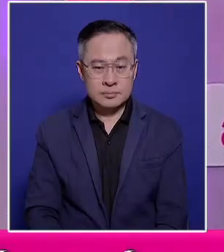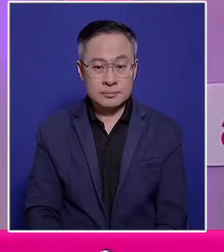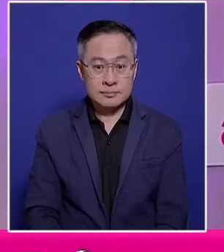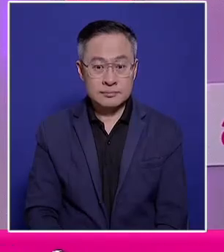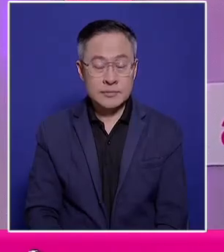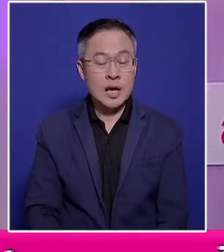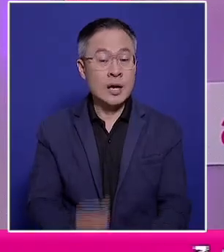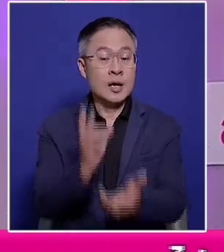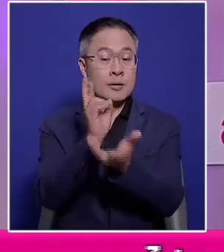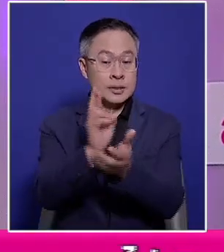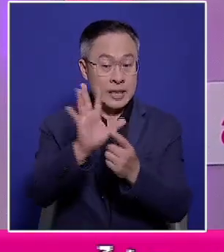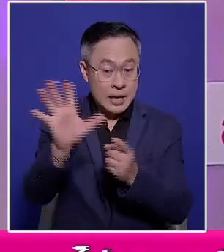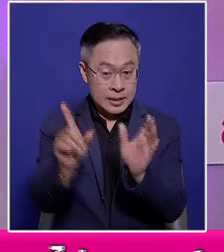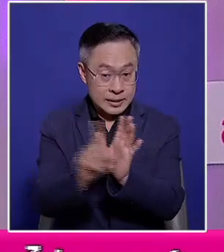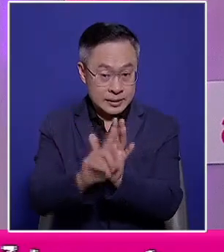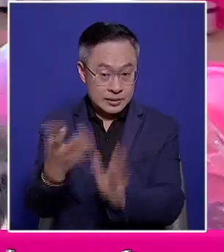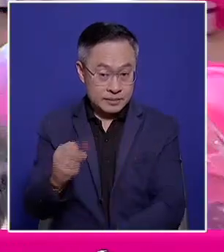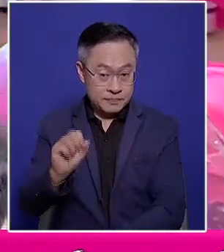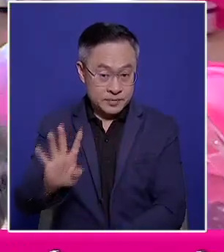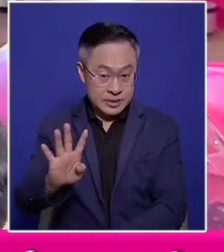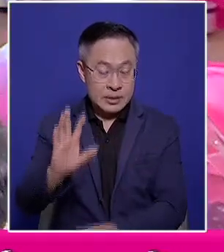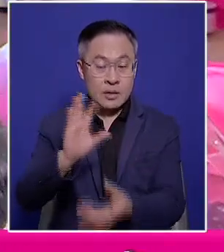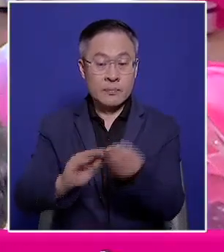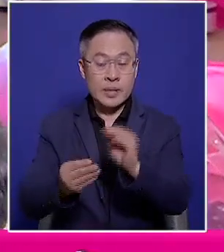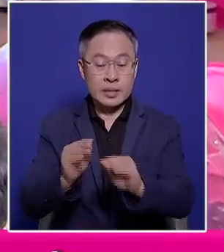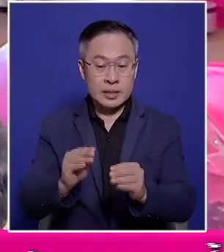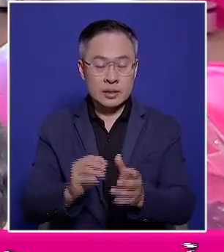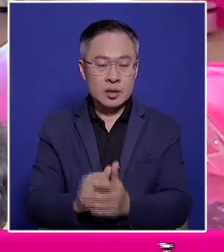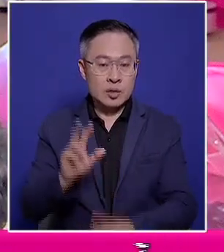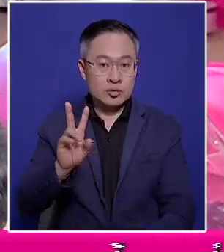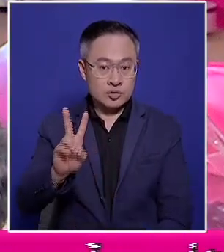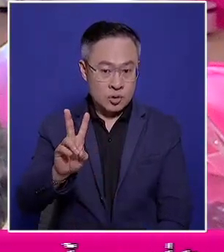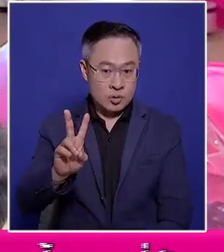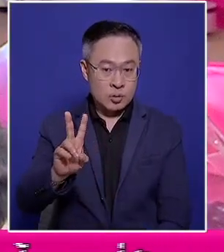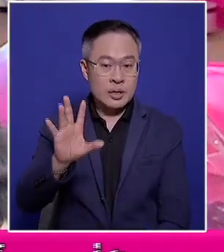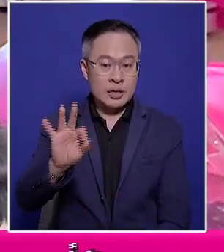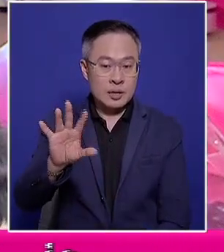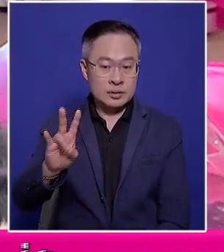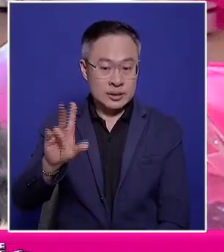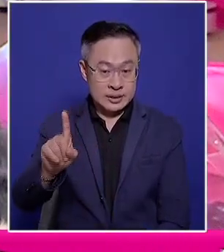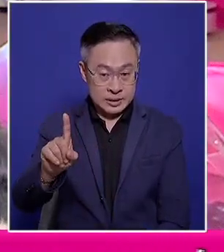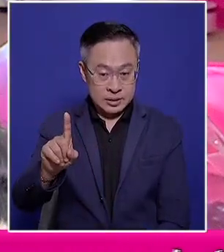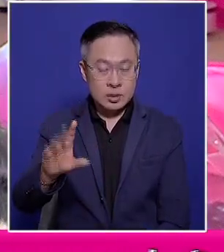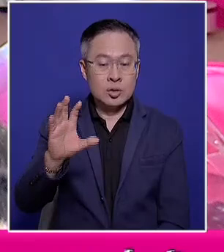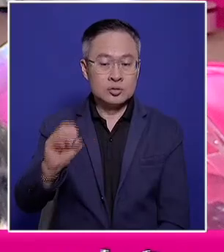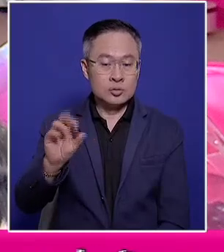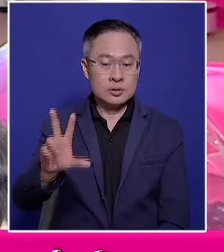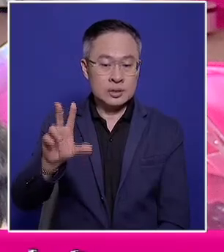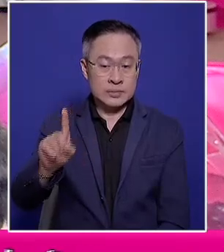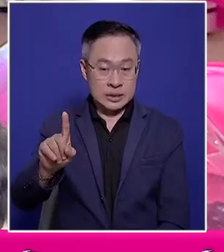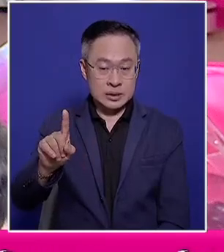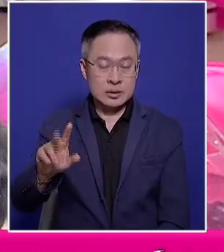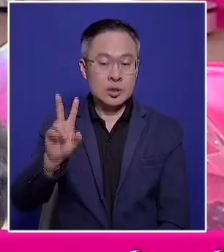อันดับที่5หมุนครั้งที่14เลขที่ออก2 971